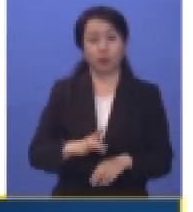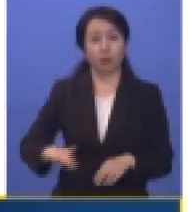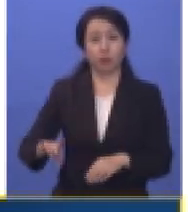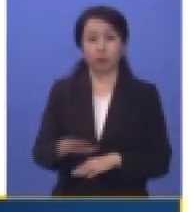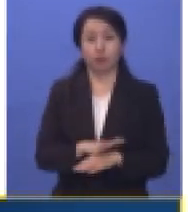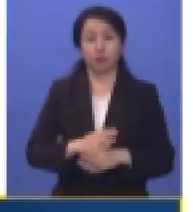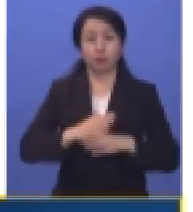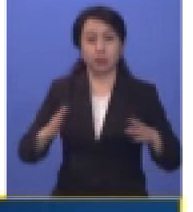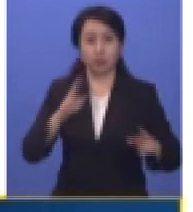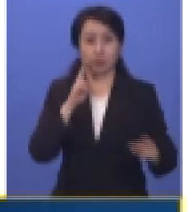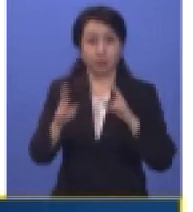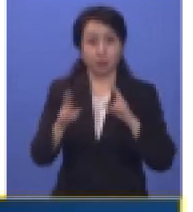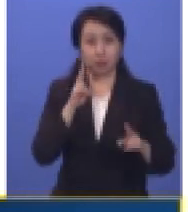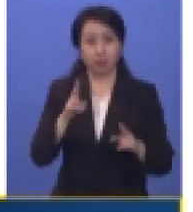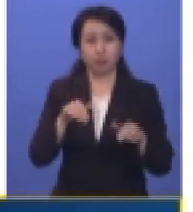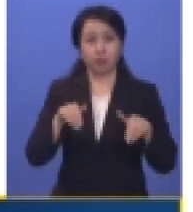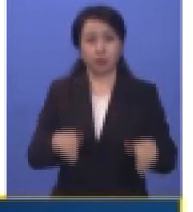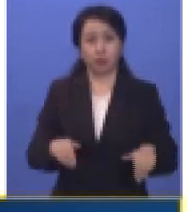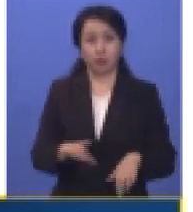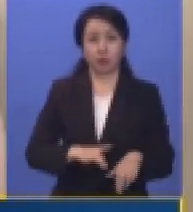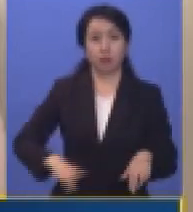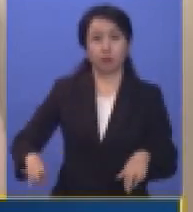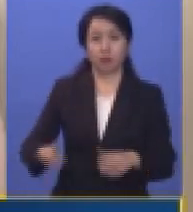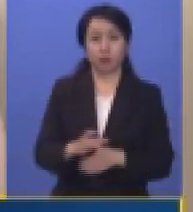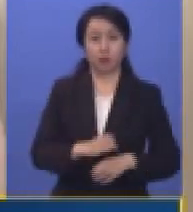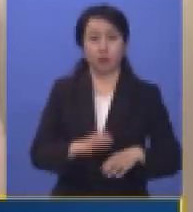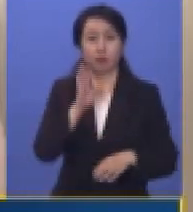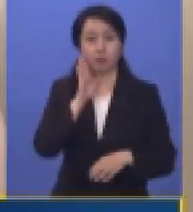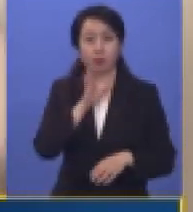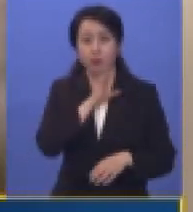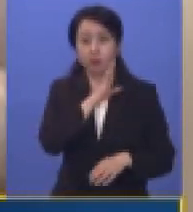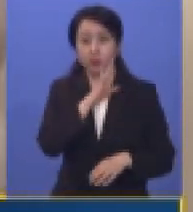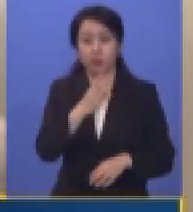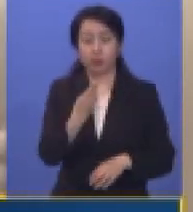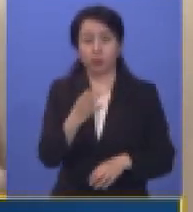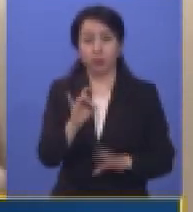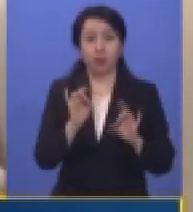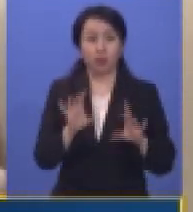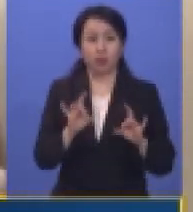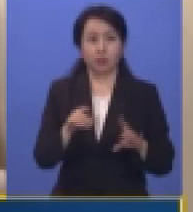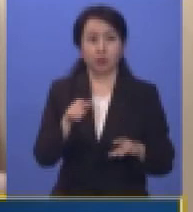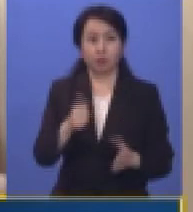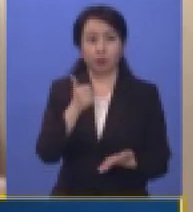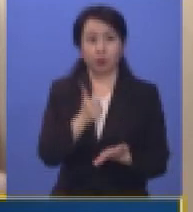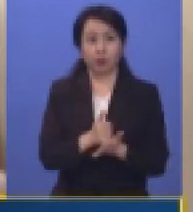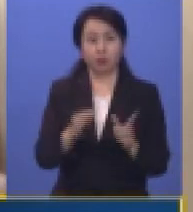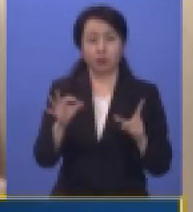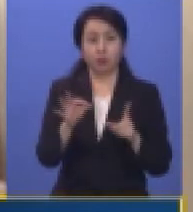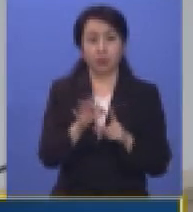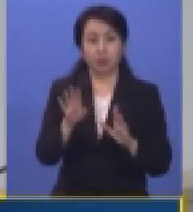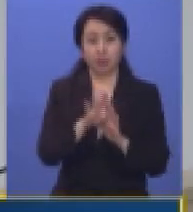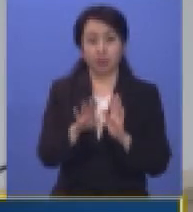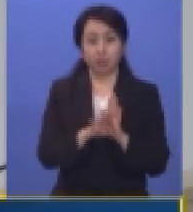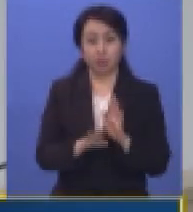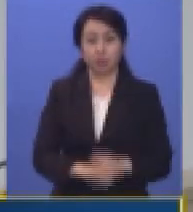страны. На расширенном заседании председатель Республиканского совета матерей Назипа Шанаи рассказала о его главных целях и задачах.